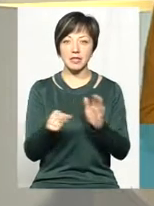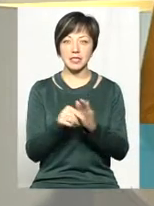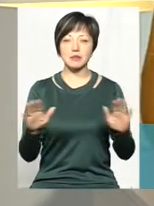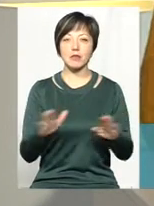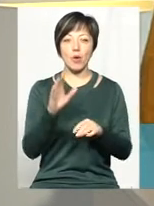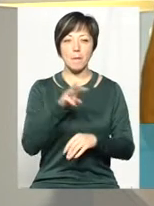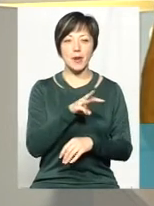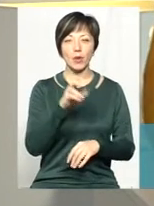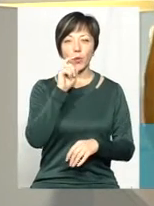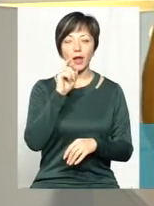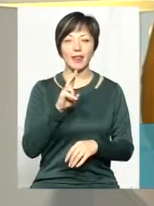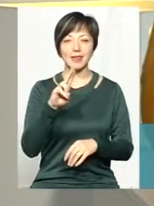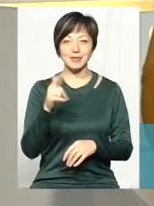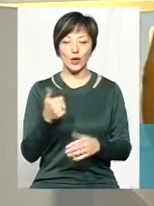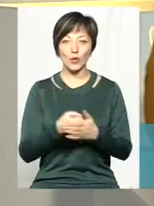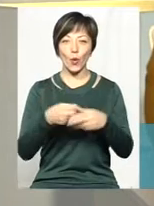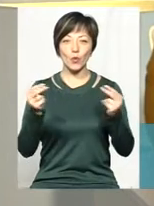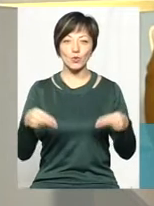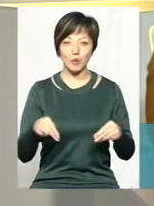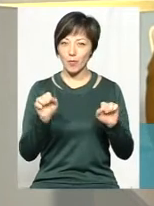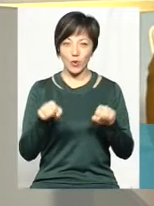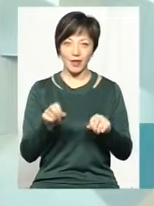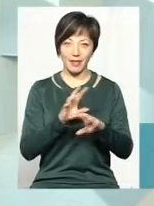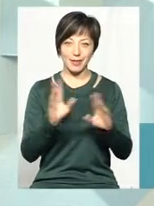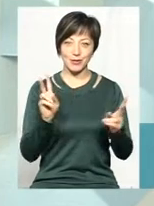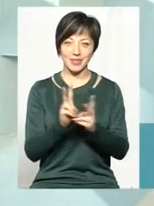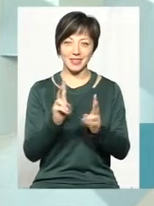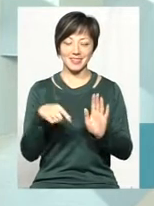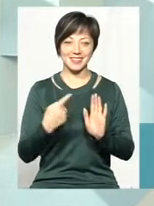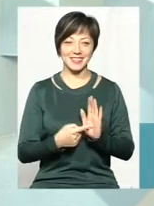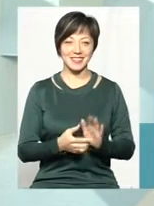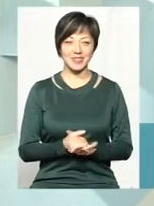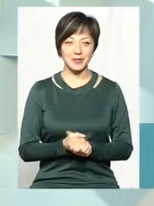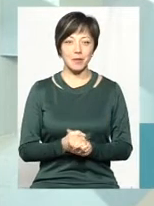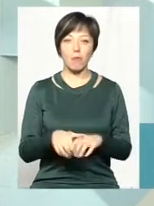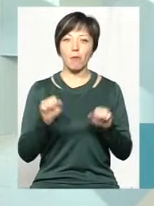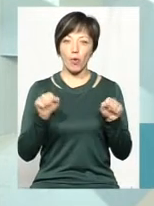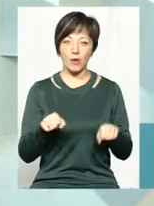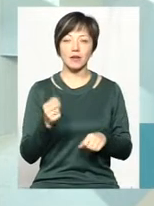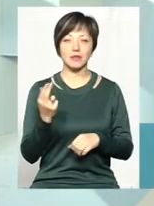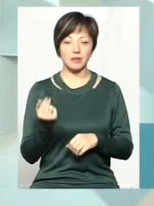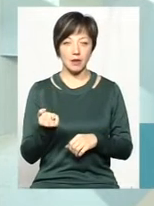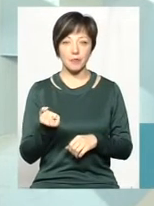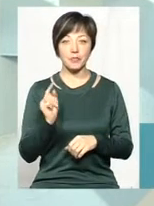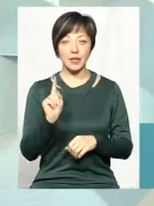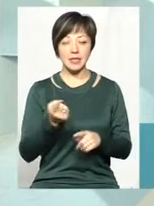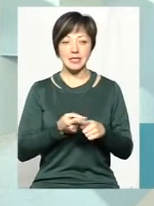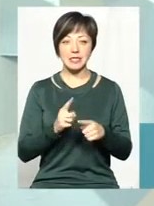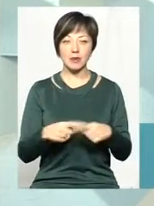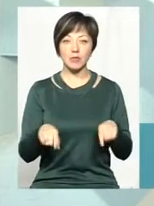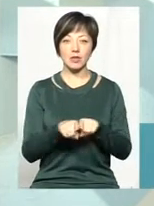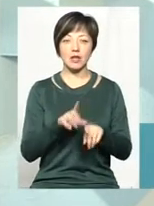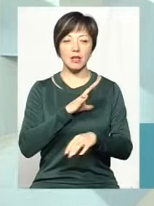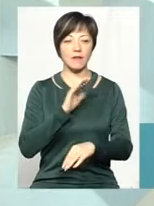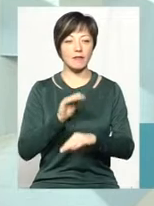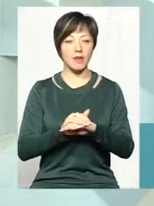Мариною Українець аж до одруження, а могли ж не зустрітись? От якби, ну, не волонтерство. Могли, да. До речі, це був такий факт,